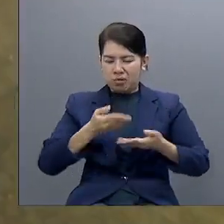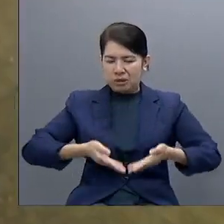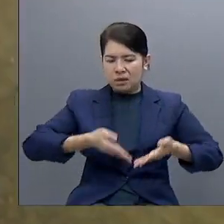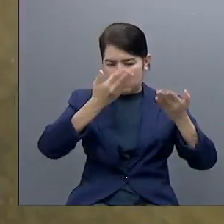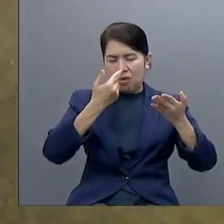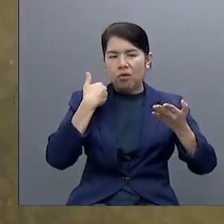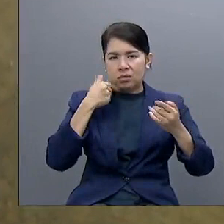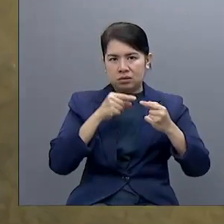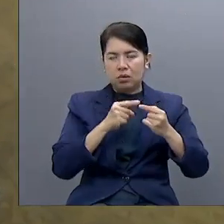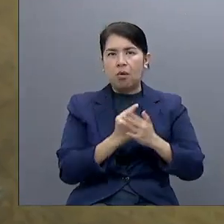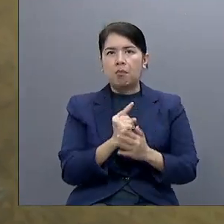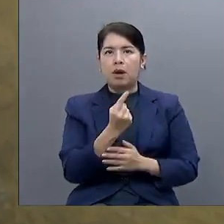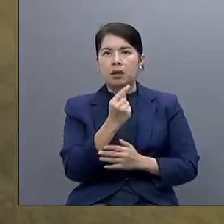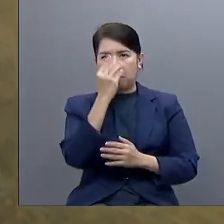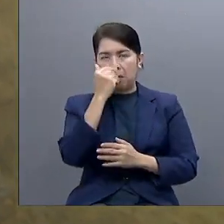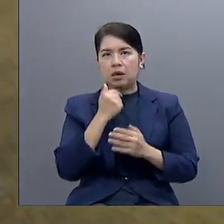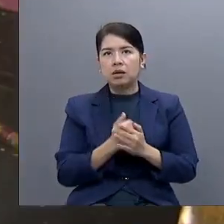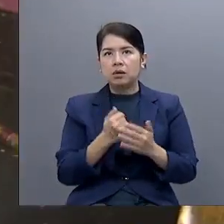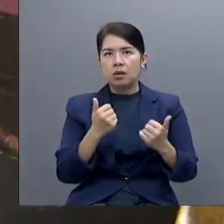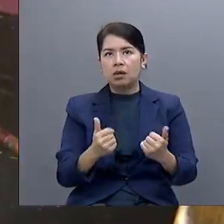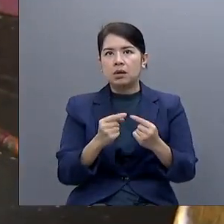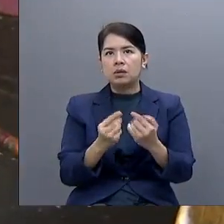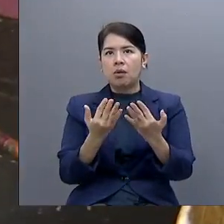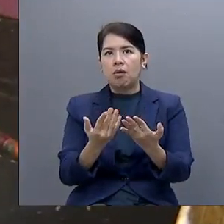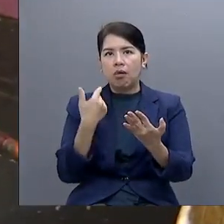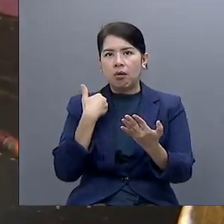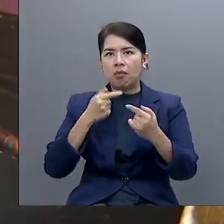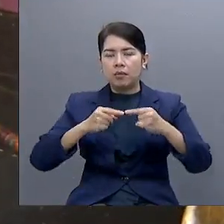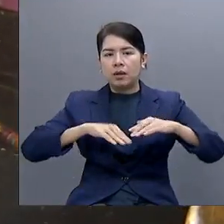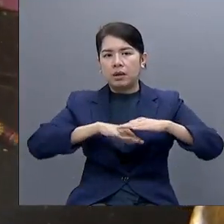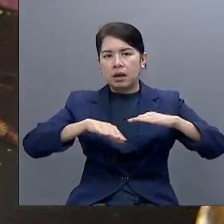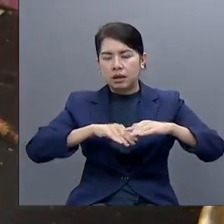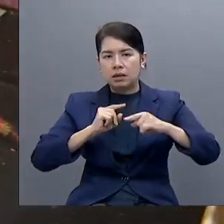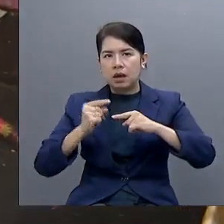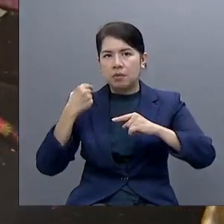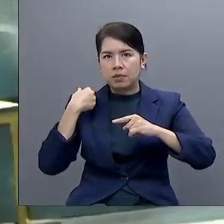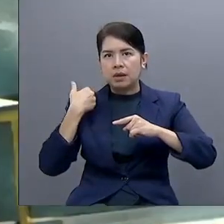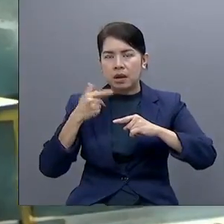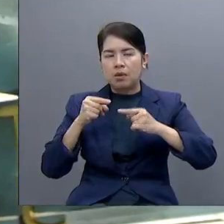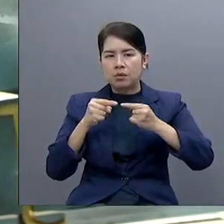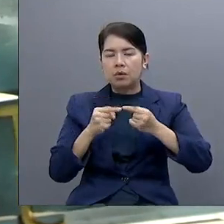คะขณะนี้ก็อยู่ระหว่างรอเอกสารอย่างเป็นทางการแล้วก็จะส่งเรื่องไปยังส